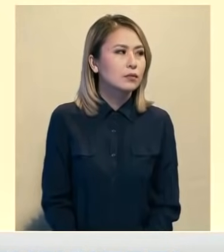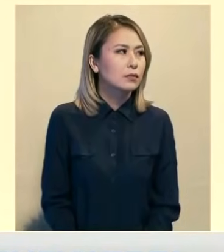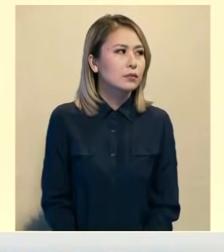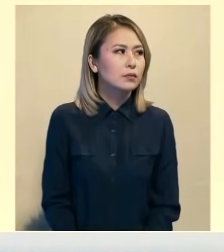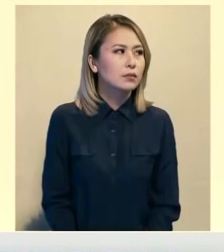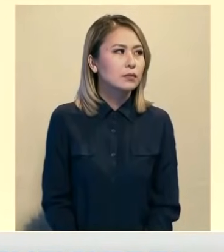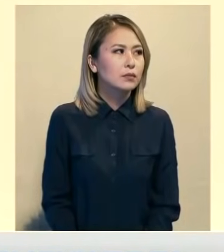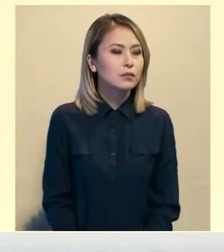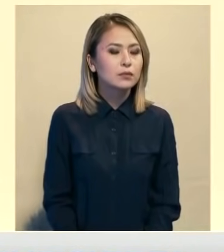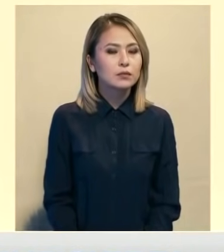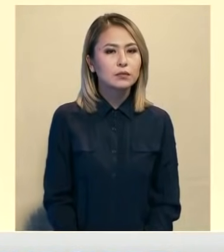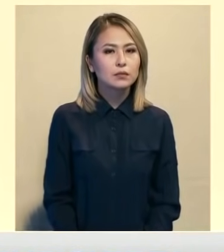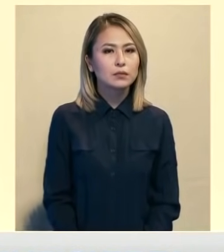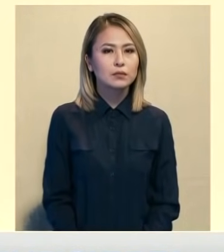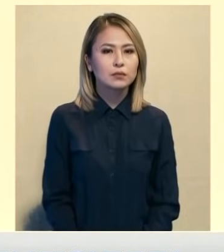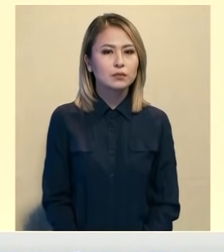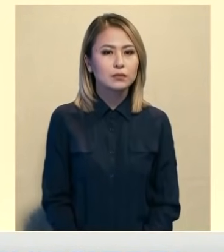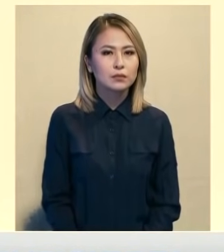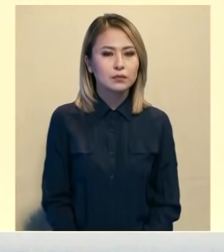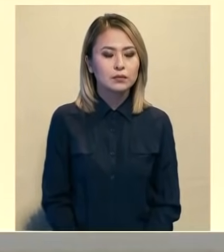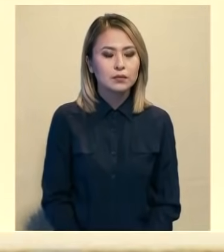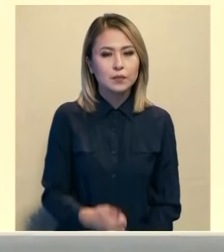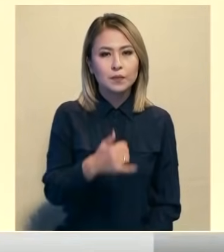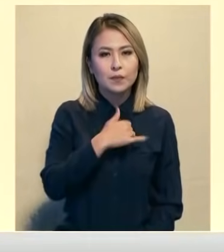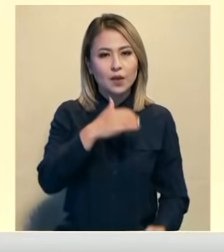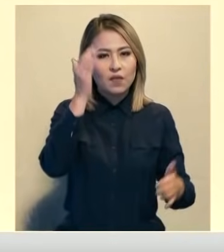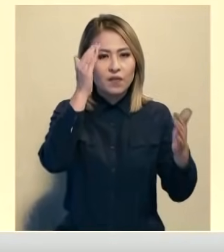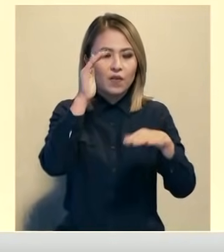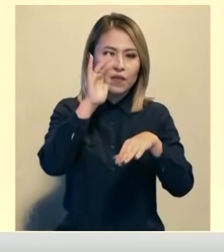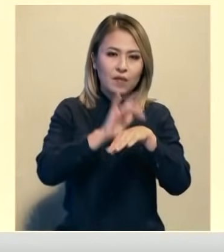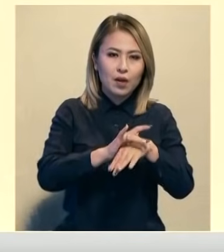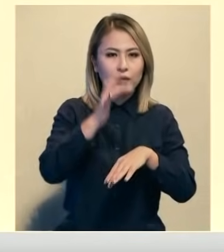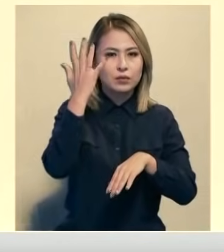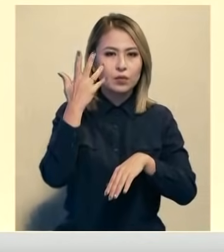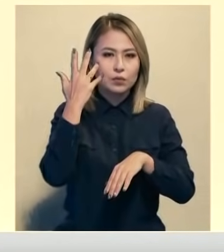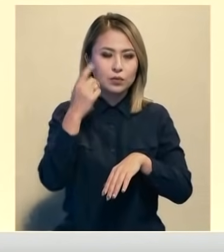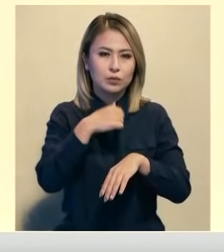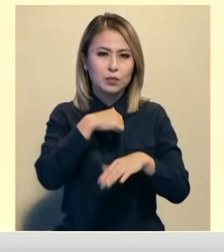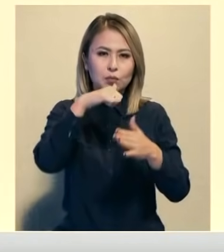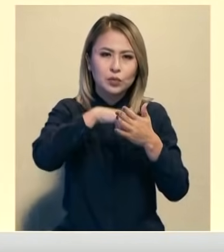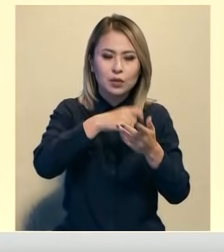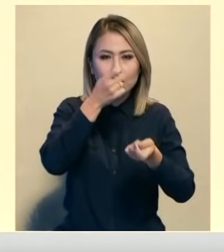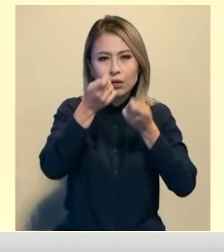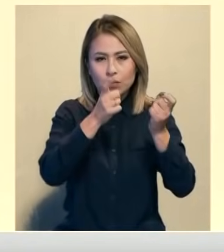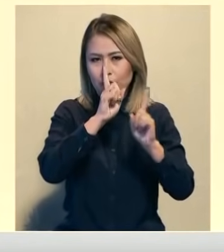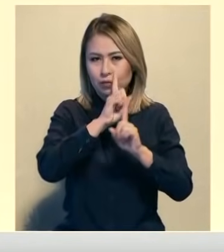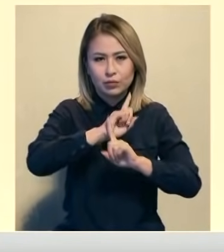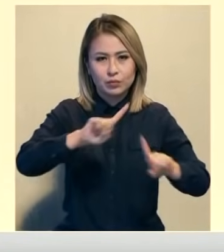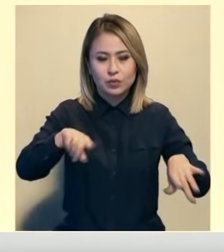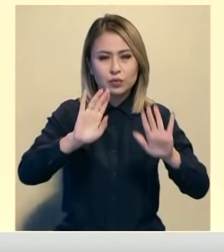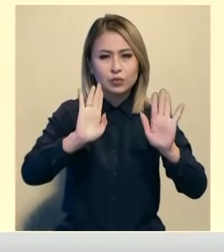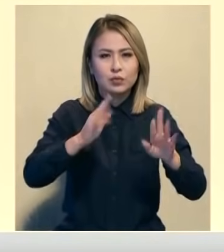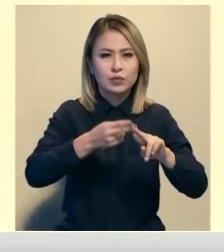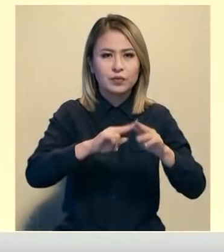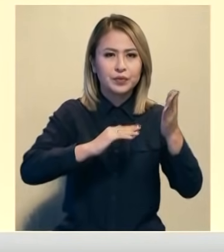Мы, честно говоря, сильно разбираться не будем. Жемқорлық фактілері кездескен жағдайда себеп салдарын іздеп жатпаймыз. Мұндай